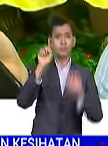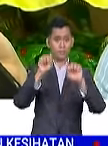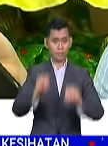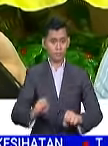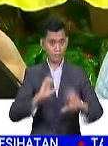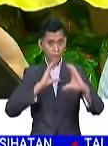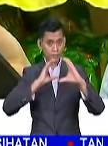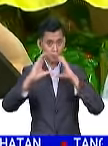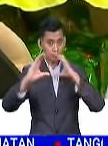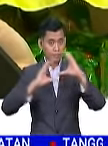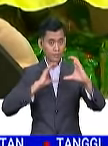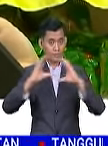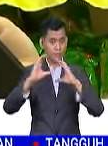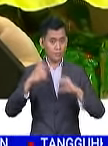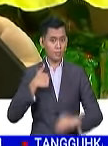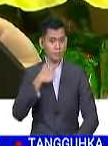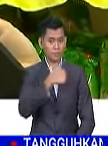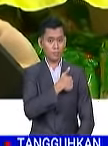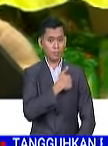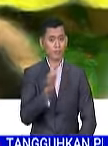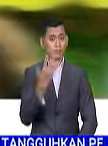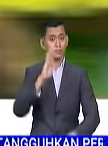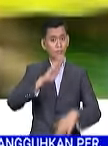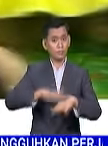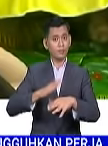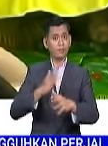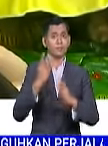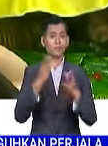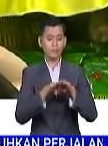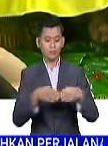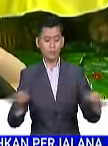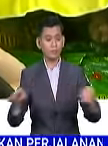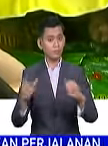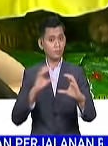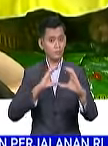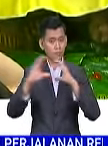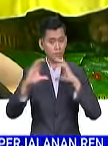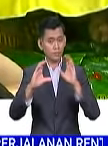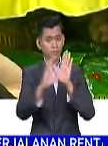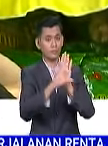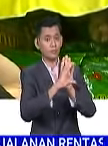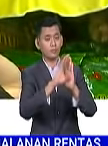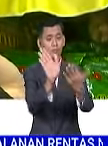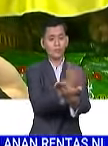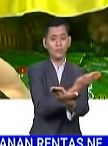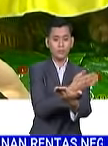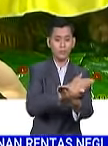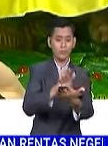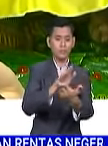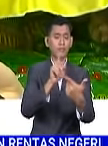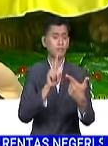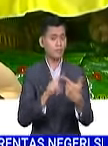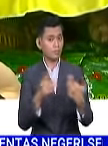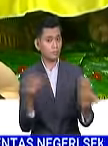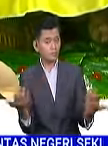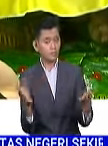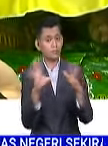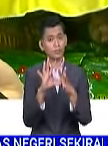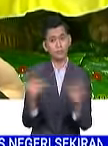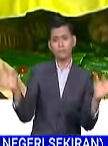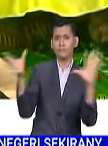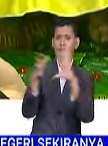bertutur dalam bahasa yang kita namakan bahasa komunikasi melalui lagu-lagu, rhymes, melalui